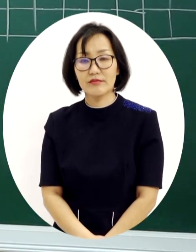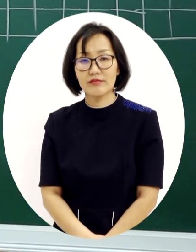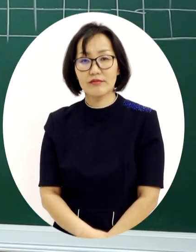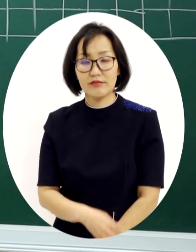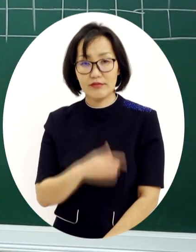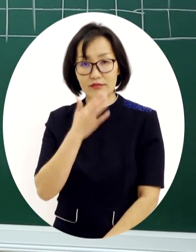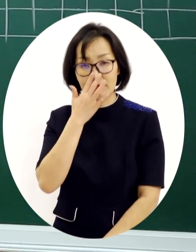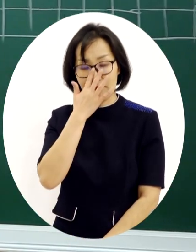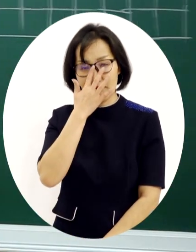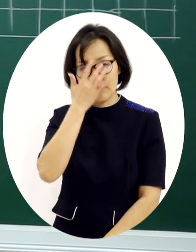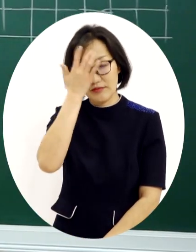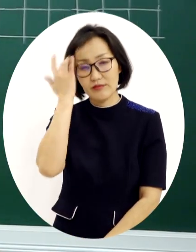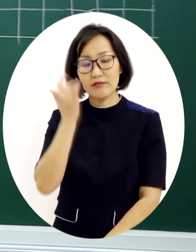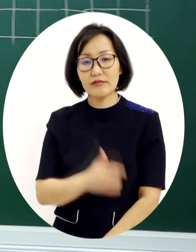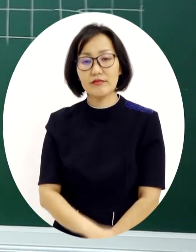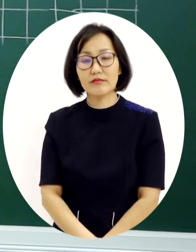Тав.